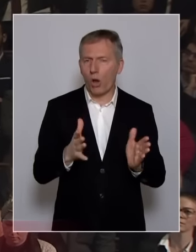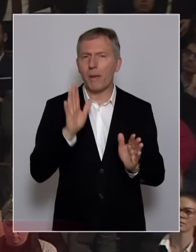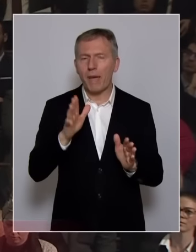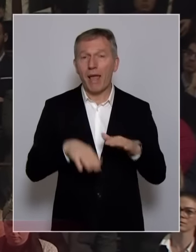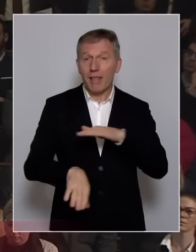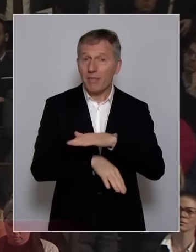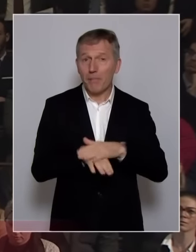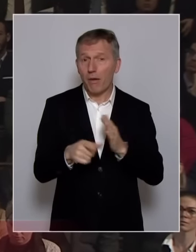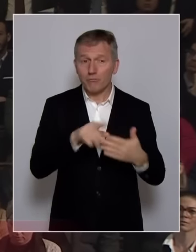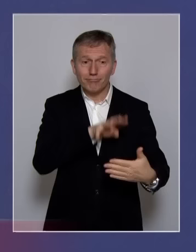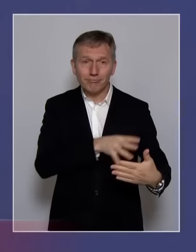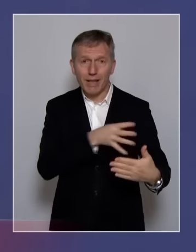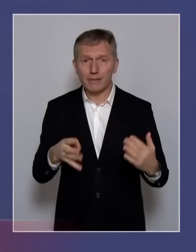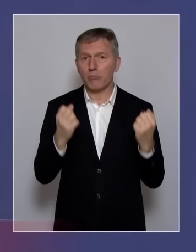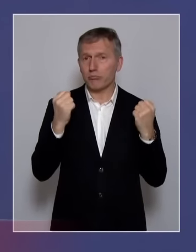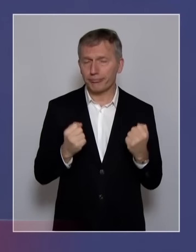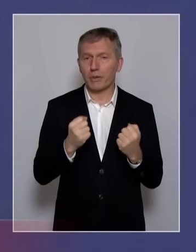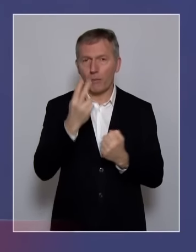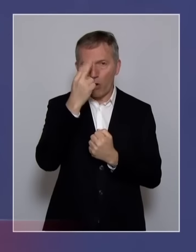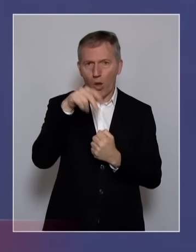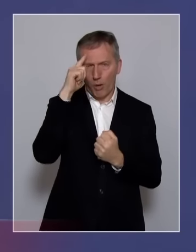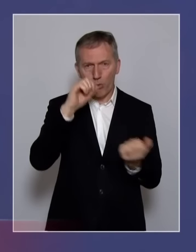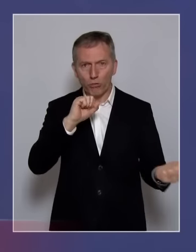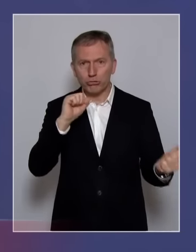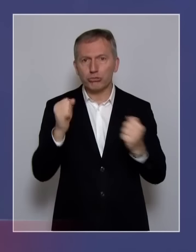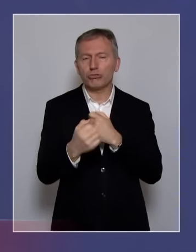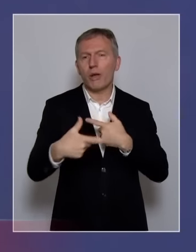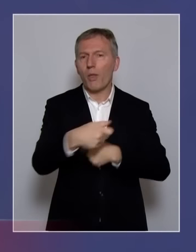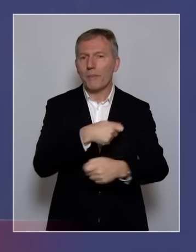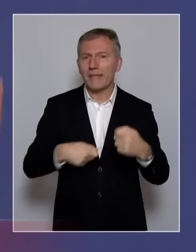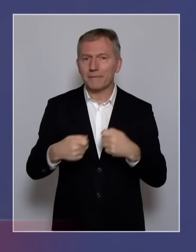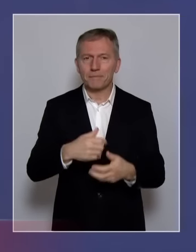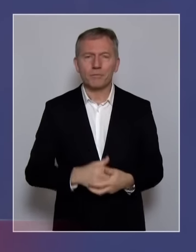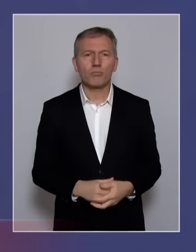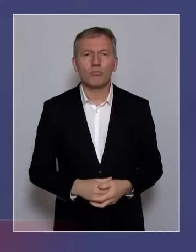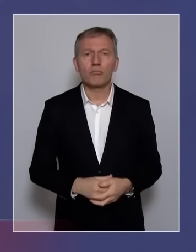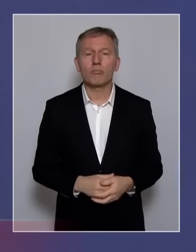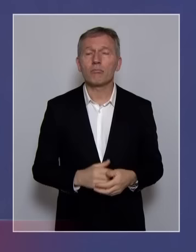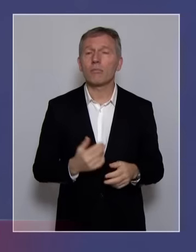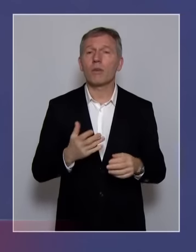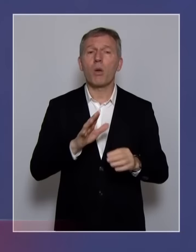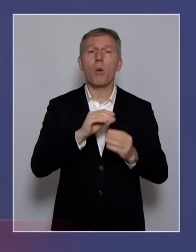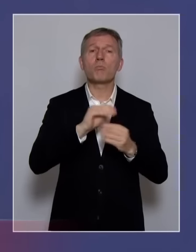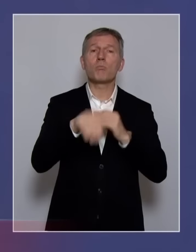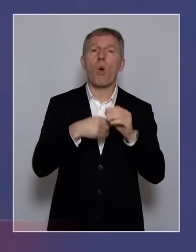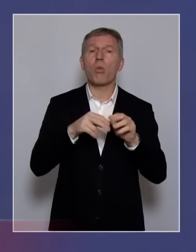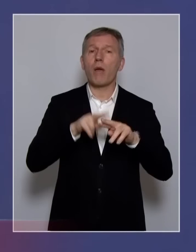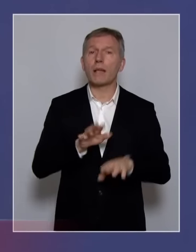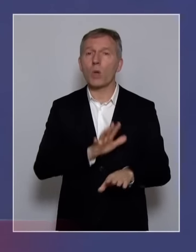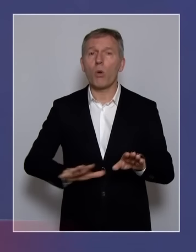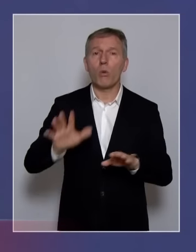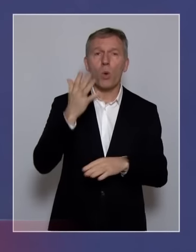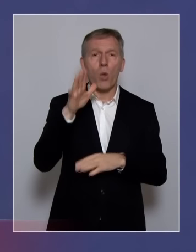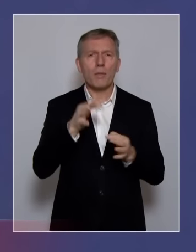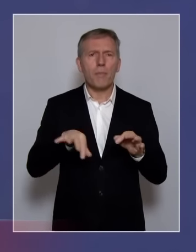une planification européenne de ces transitions. Là où partout dans le reste du monde, des grandes puissances